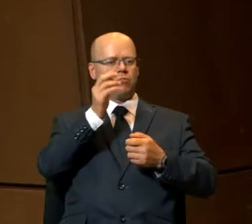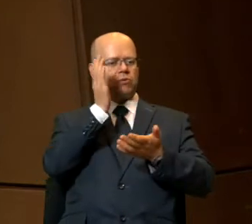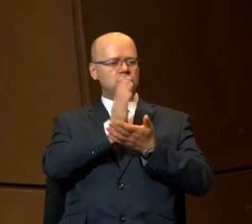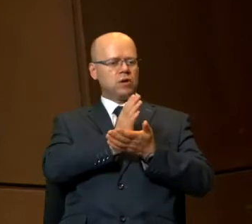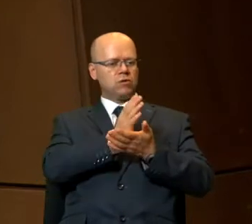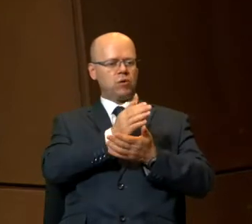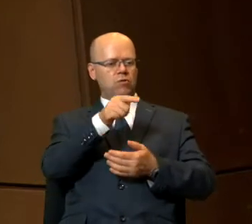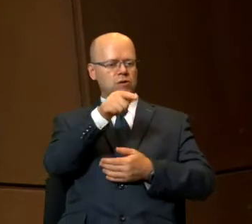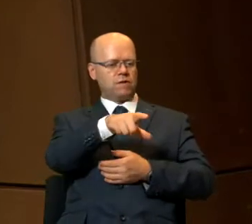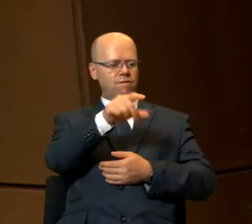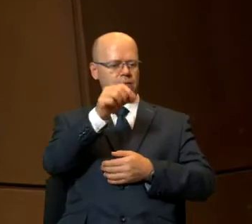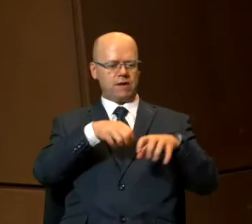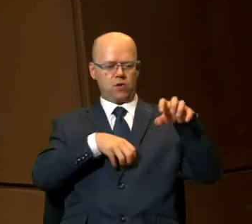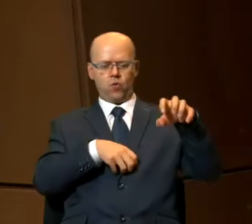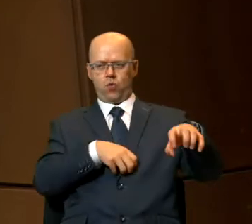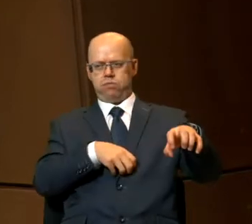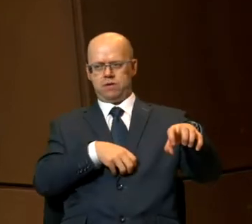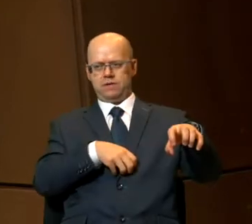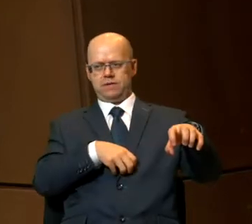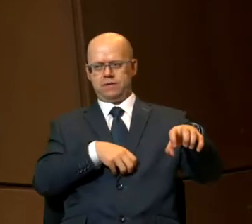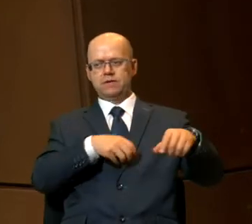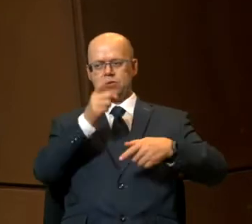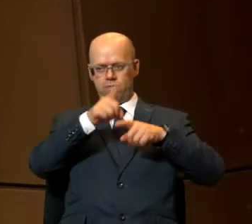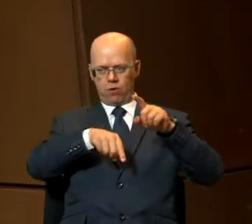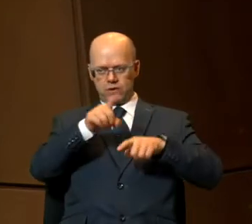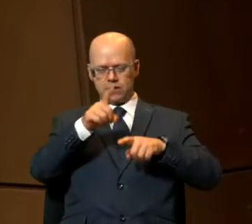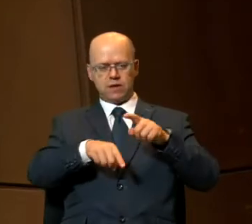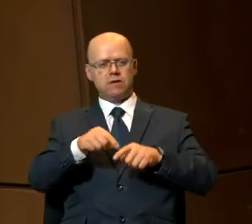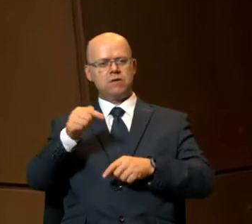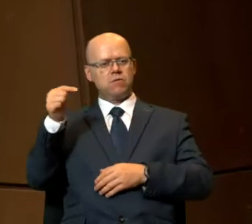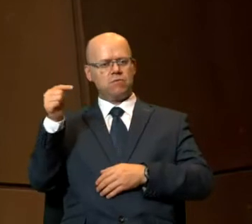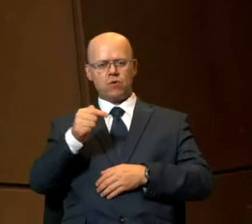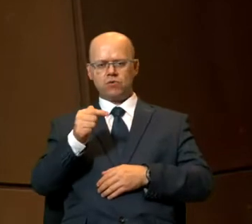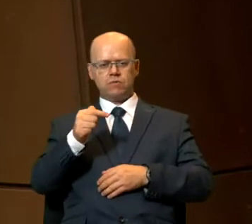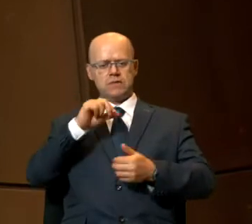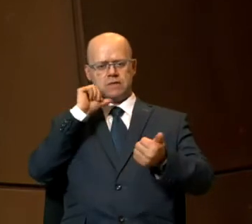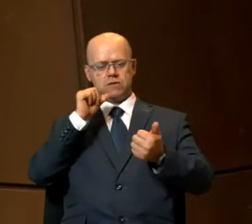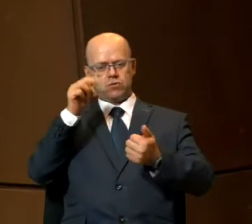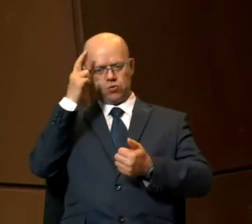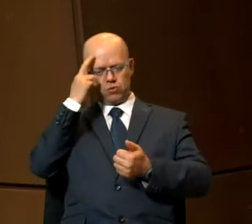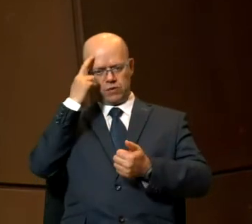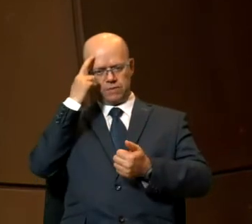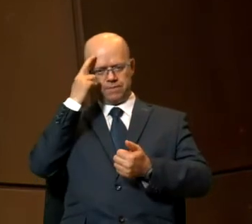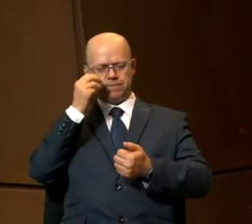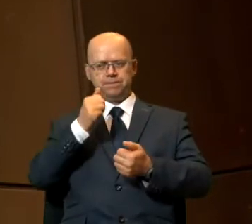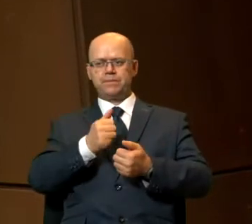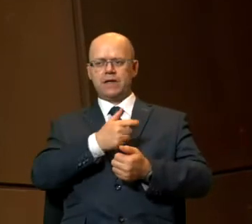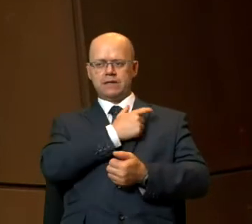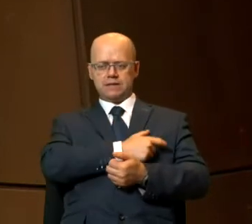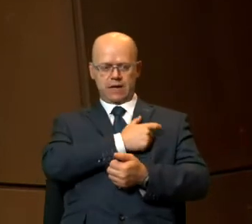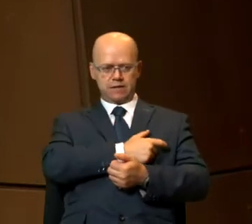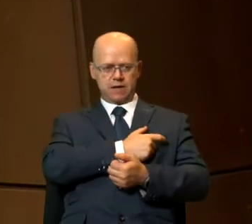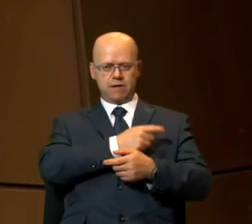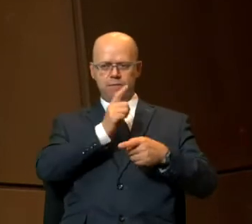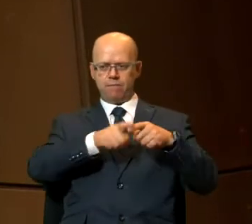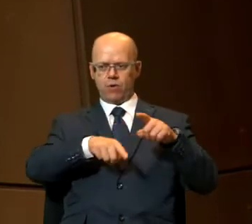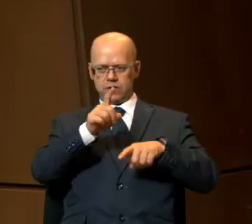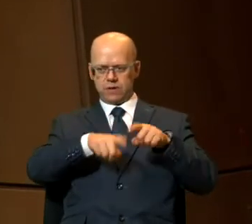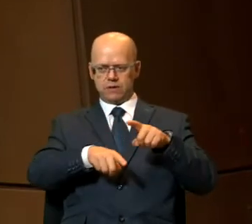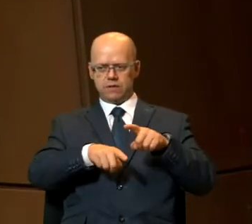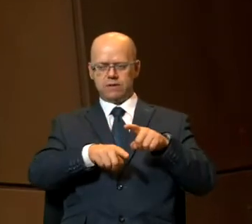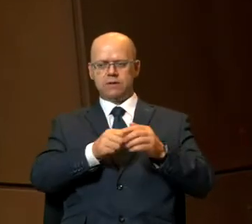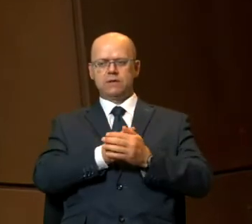właśnie takie ujęcie polityki postuluje, że musimy zrozumieć, że serce polityki jest nie tylko